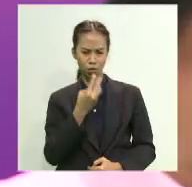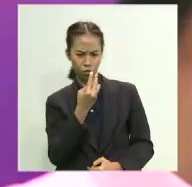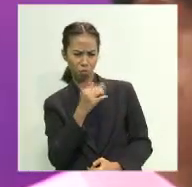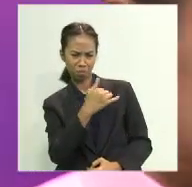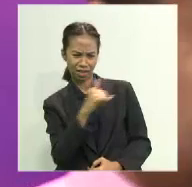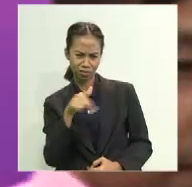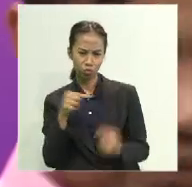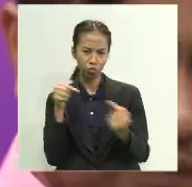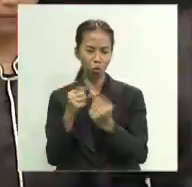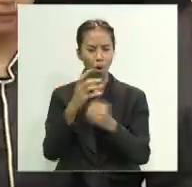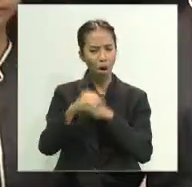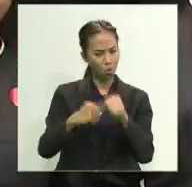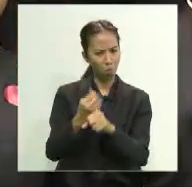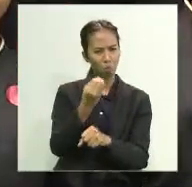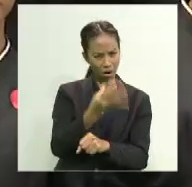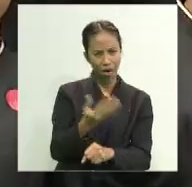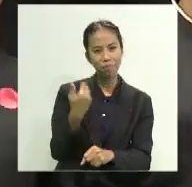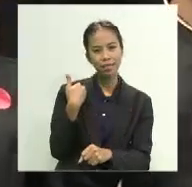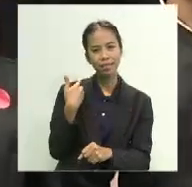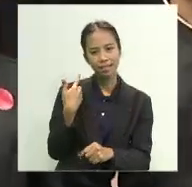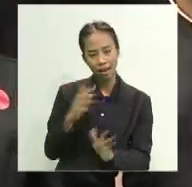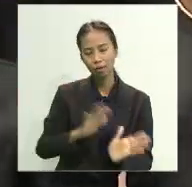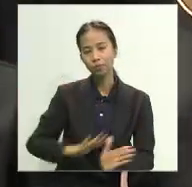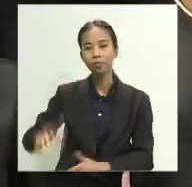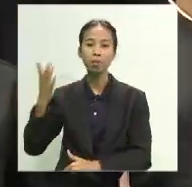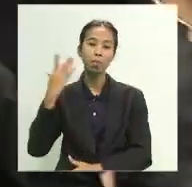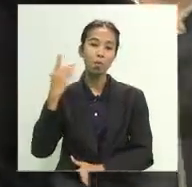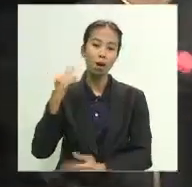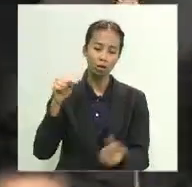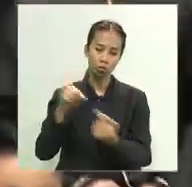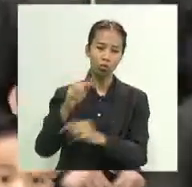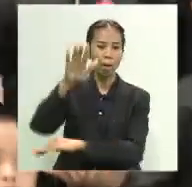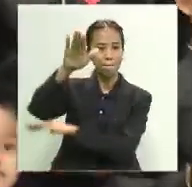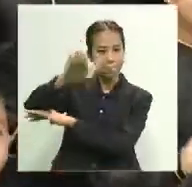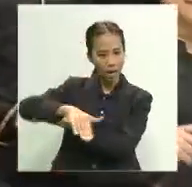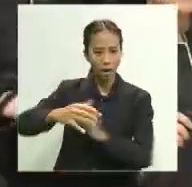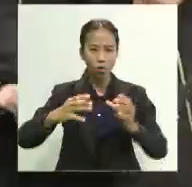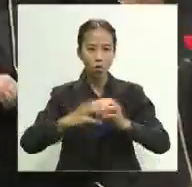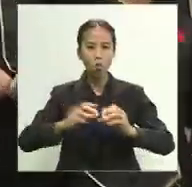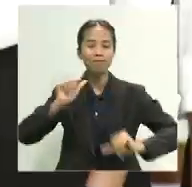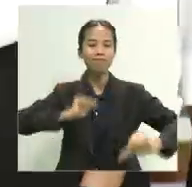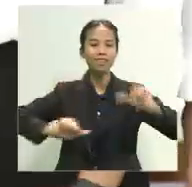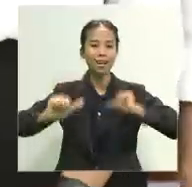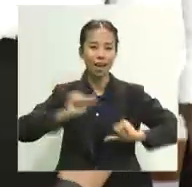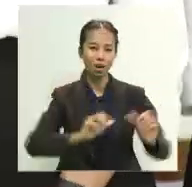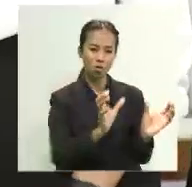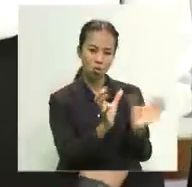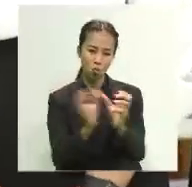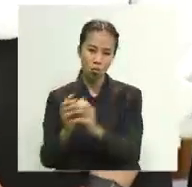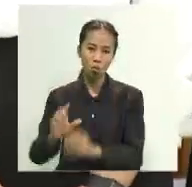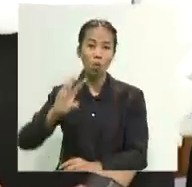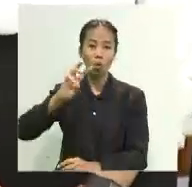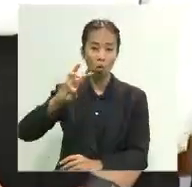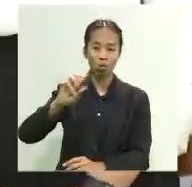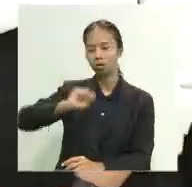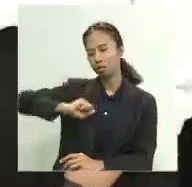ยด้วยนะ ค่ะ ช่วงบ่ายนะครับก็เมื่อวานนี้เป็นการเปิดโอกาสให้คณะนักแสดงเยาวชนจำนวน6คณะที่ชนะการประ